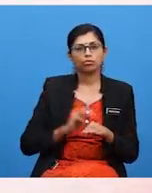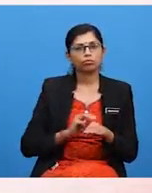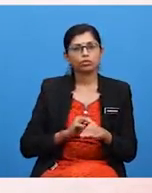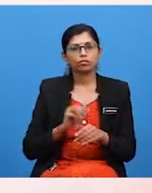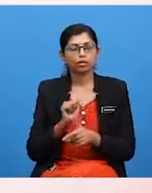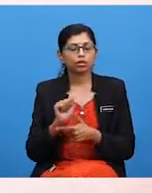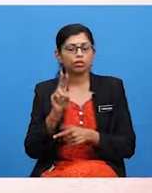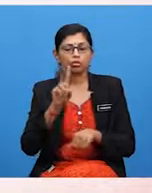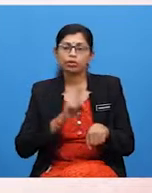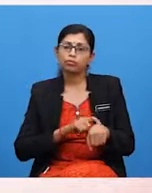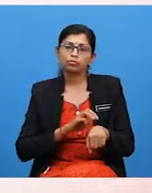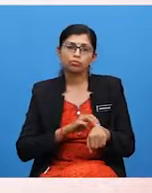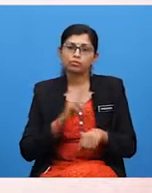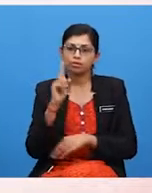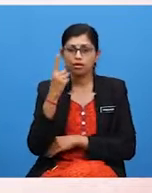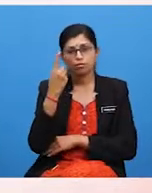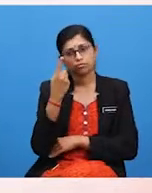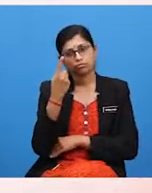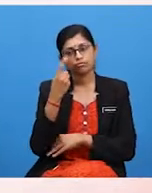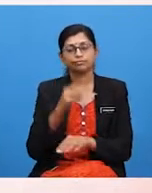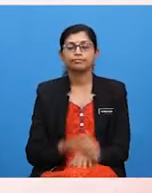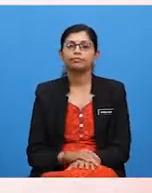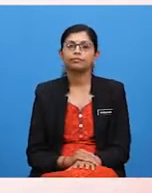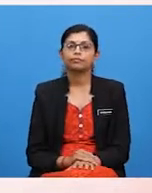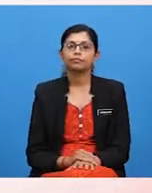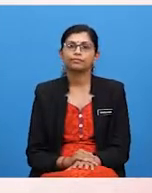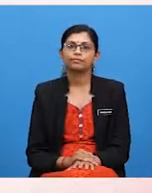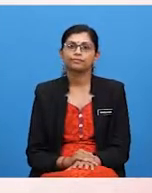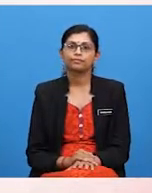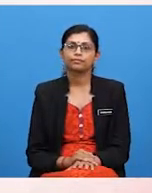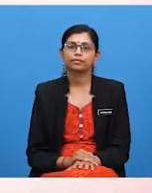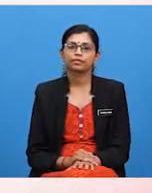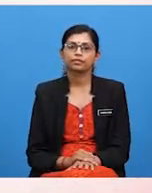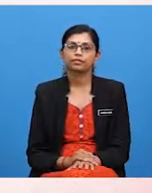dua musim sahaja.